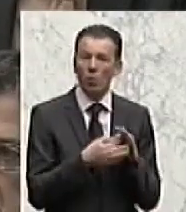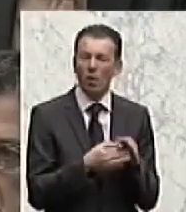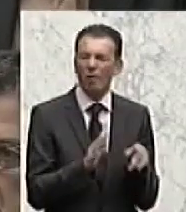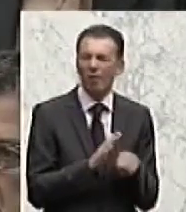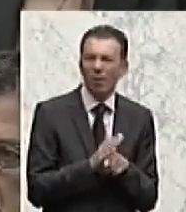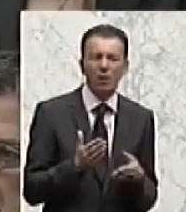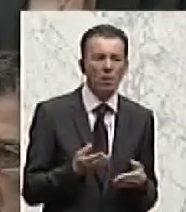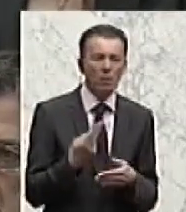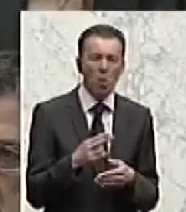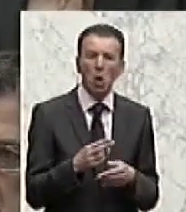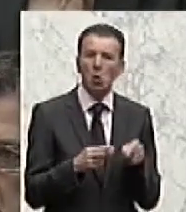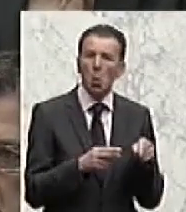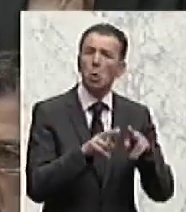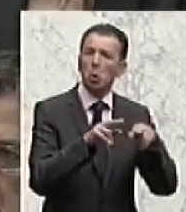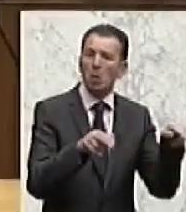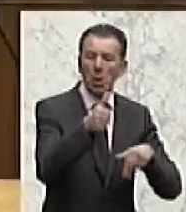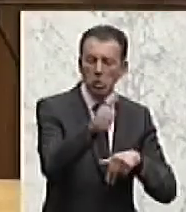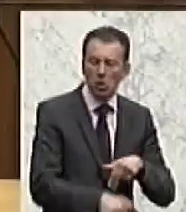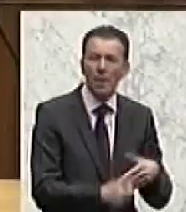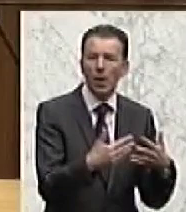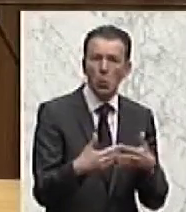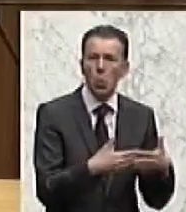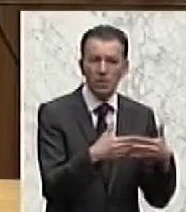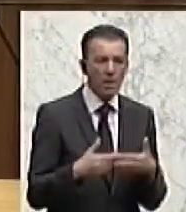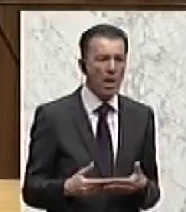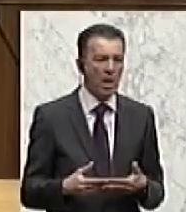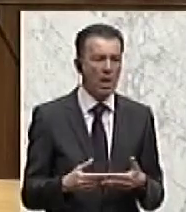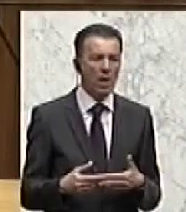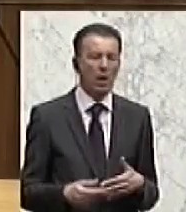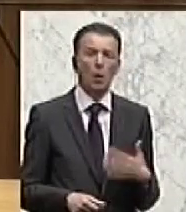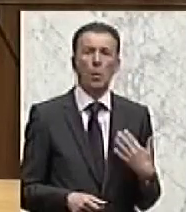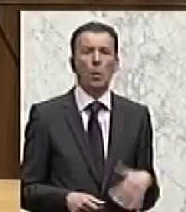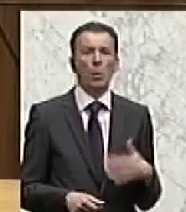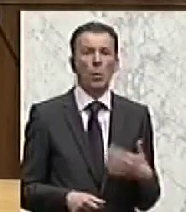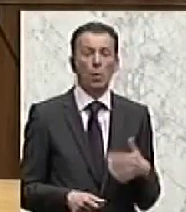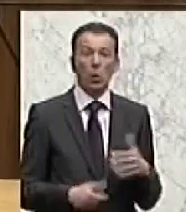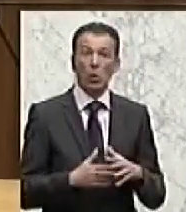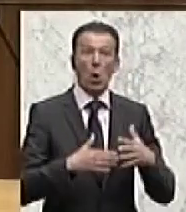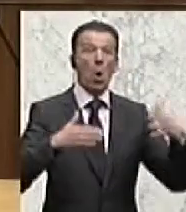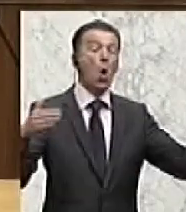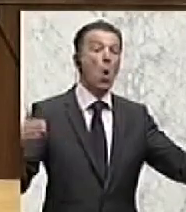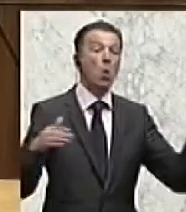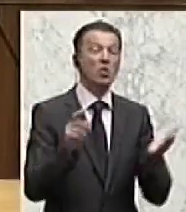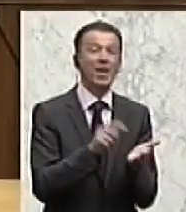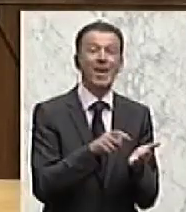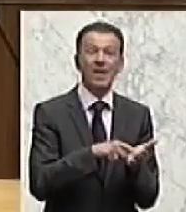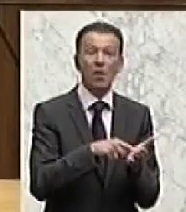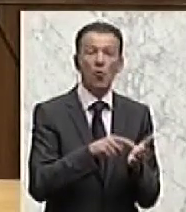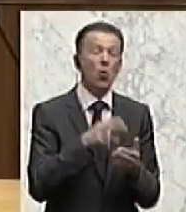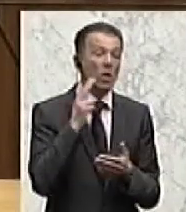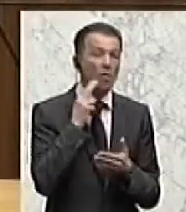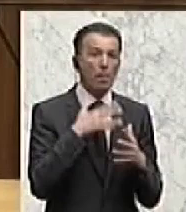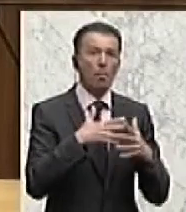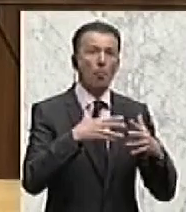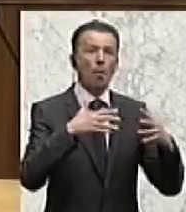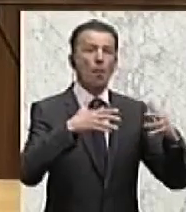gängiger Produktionsstandard in den USA. Sie haben gigantische Geflügelfarmen, die immer größer und größer werden. Und auf der